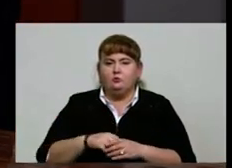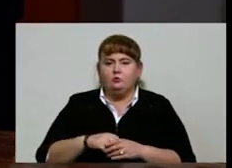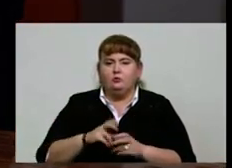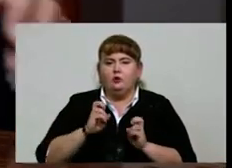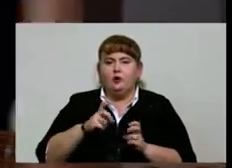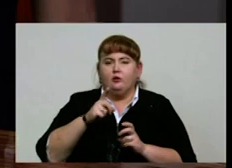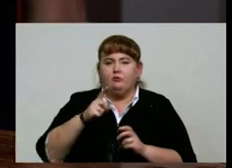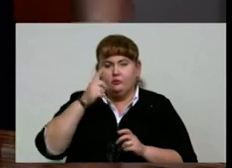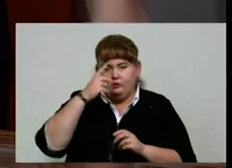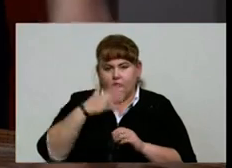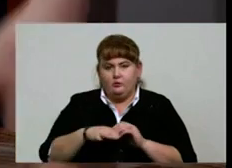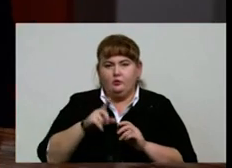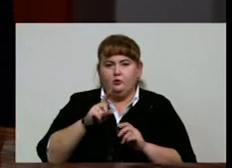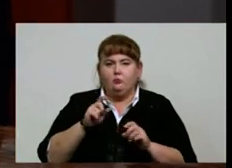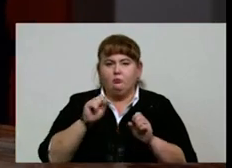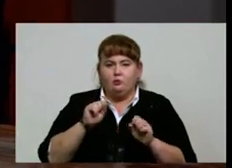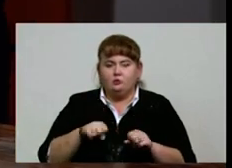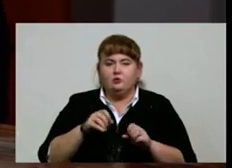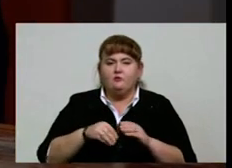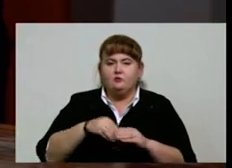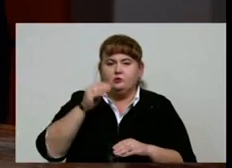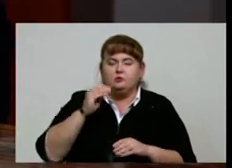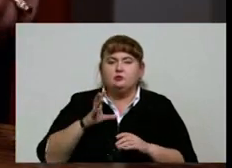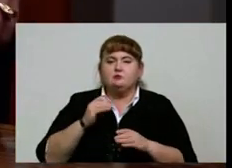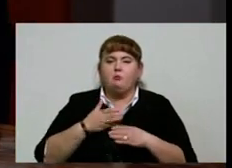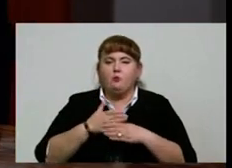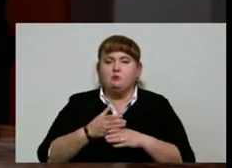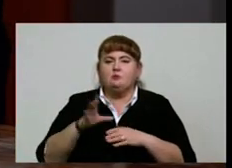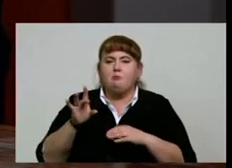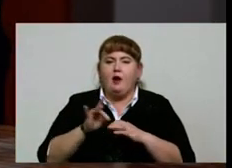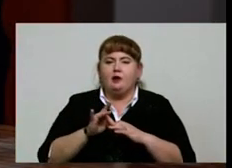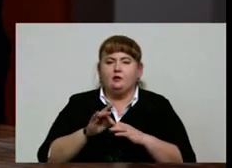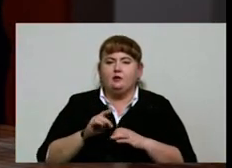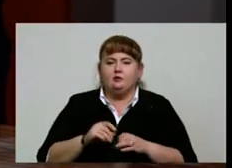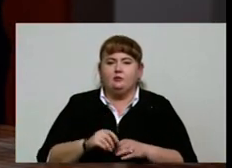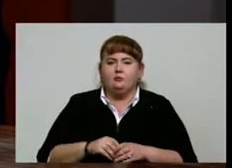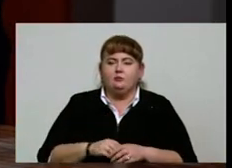Как вы уже догадались, ее можно вытащить с помощью магнита.